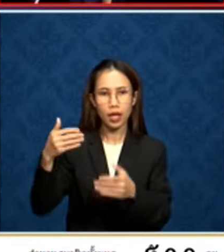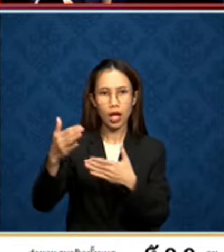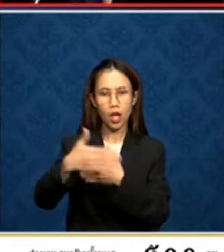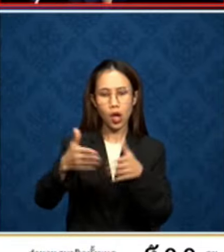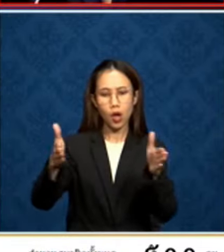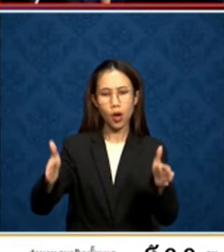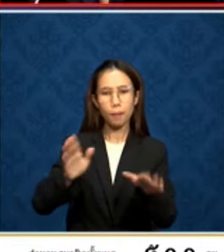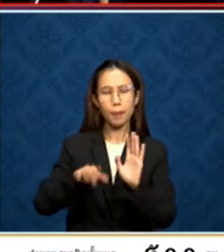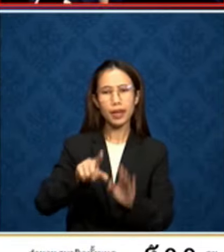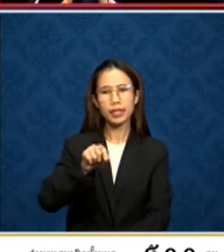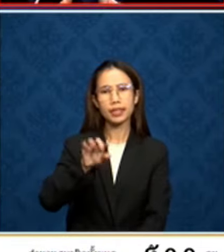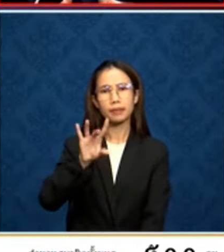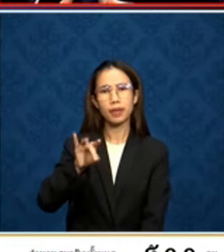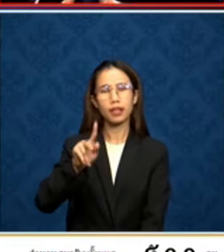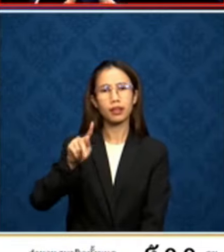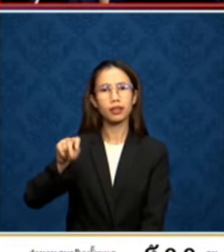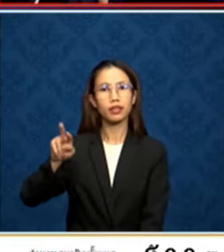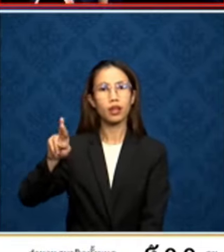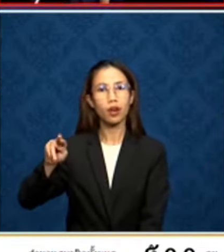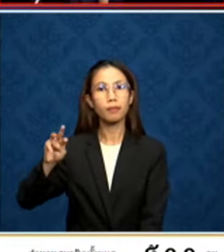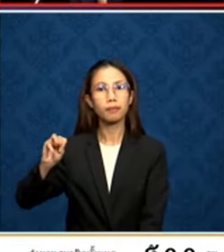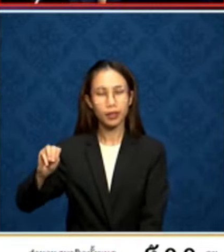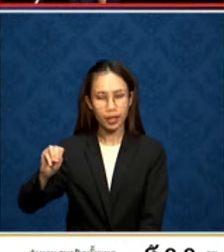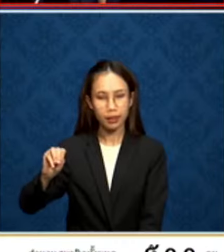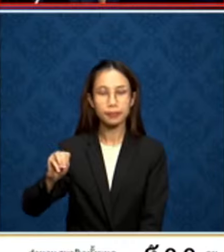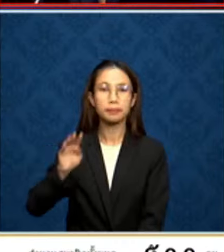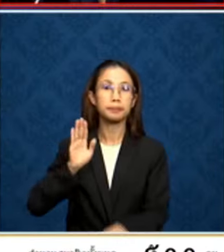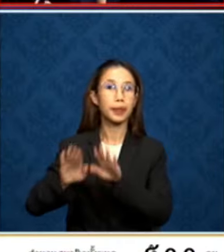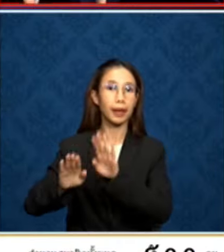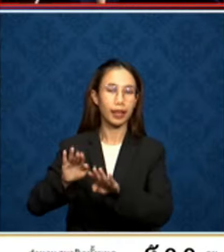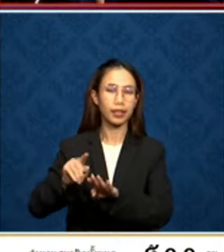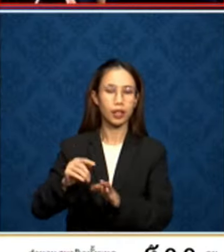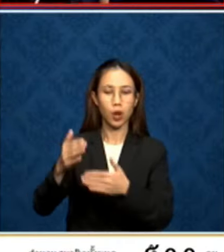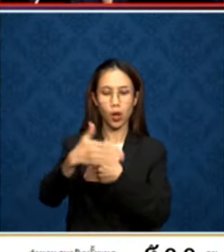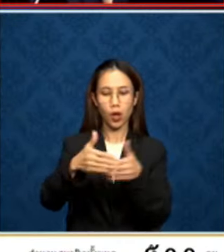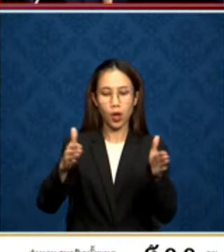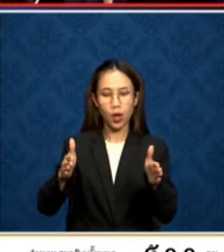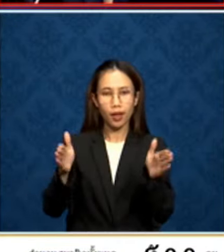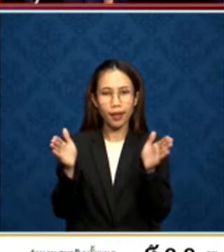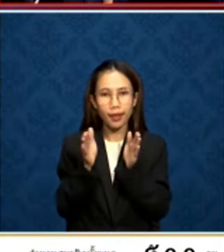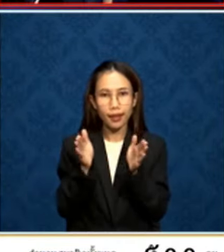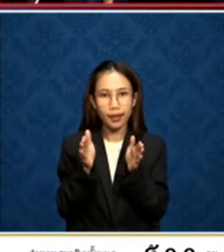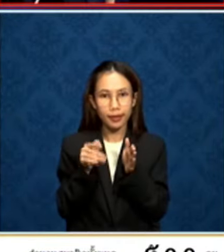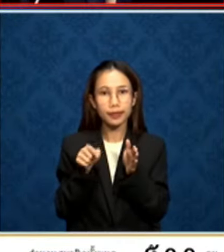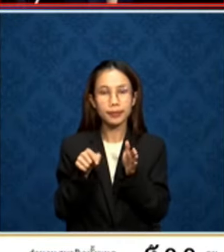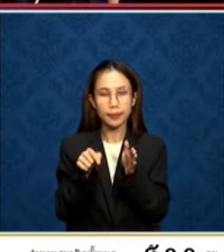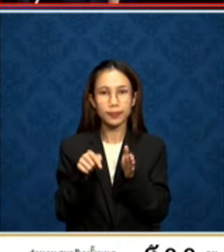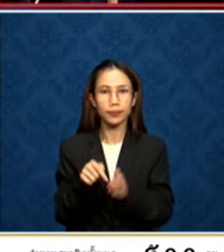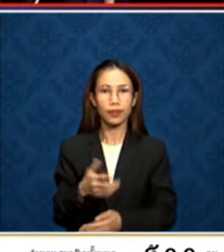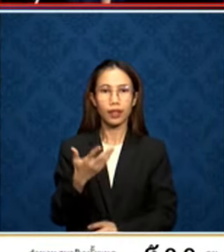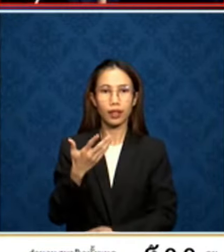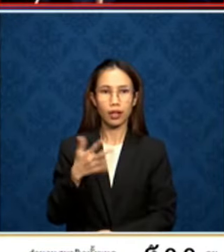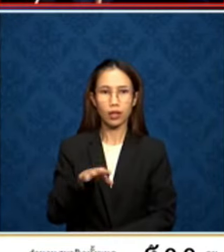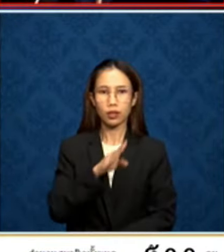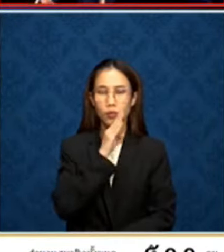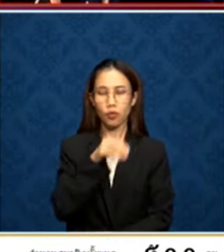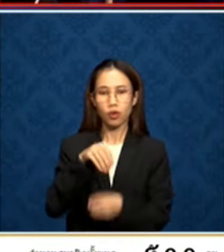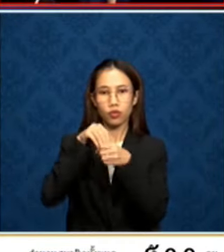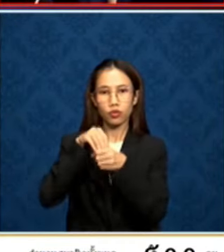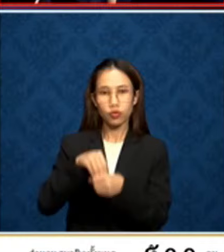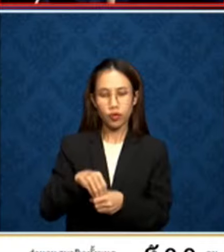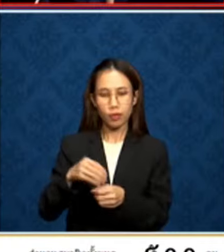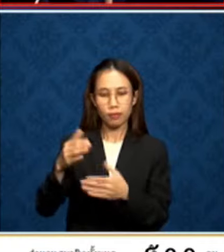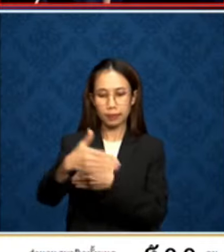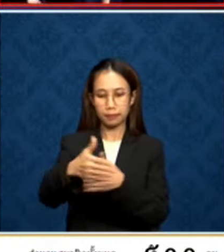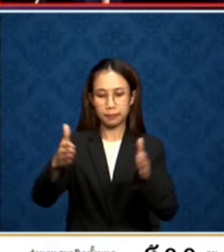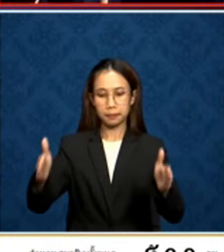เพียง 28ตรงเมตโดยเฉลี่ยซึ่งถือว่าคับแคบมากๆนะคะและการที่เราต้องอยู่ในพื้นที่ที่คับ